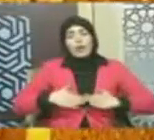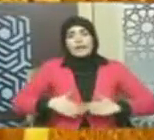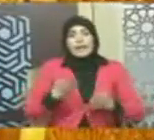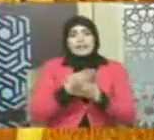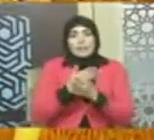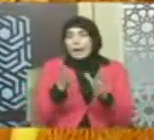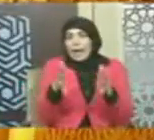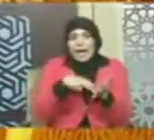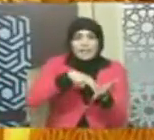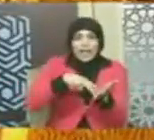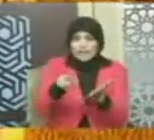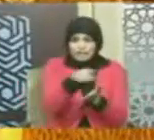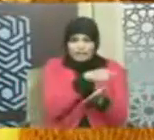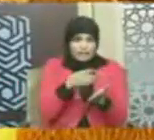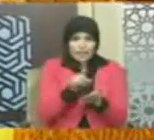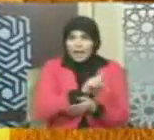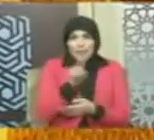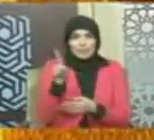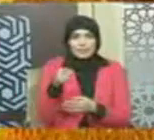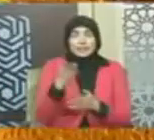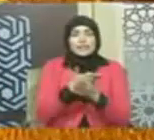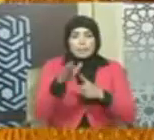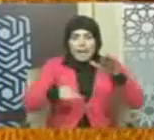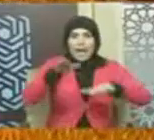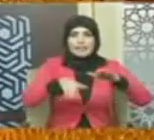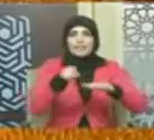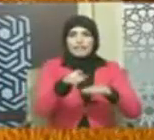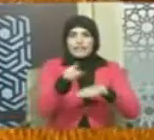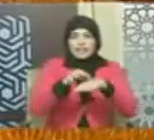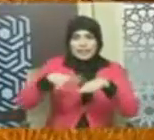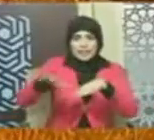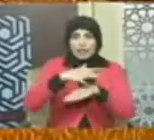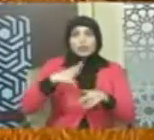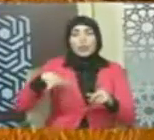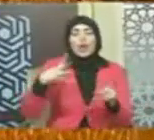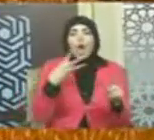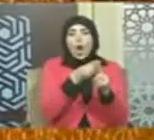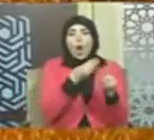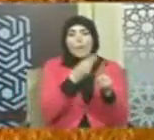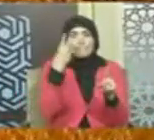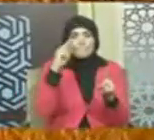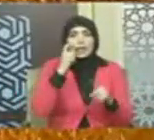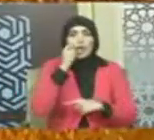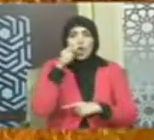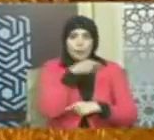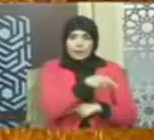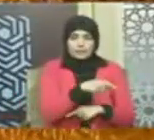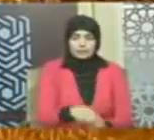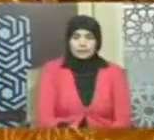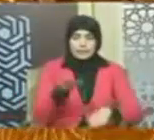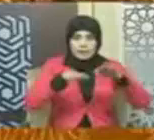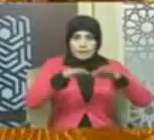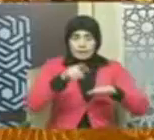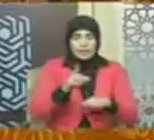هاديها. فمن يباري أبا حفص وسيرته، أو من يحاول